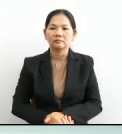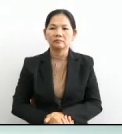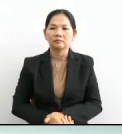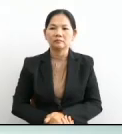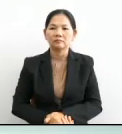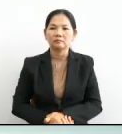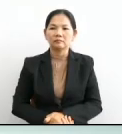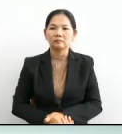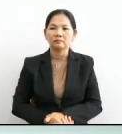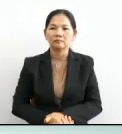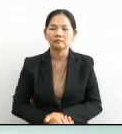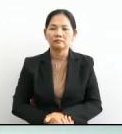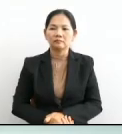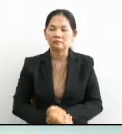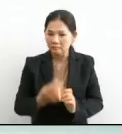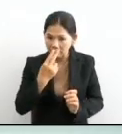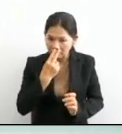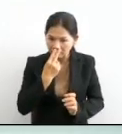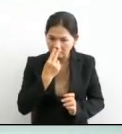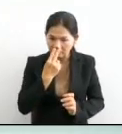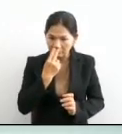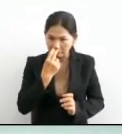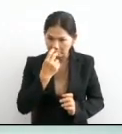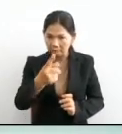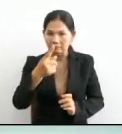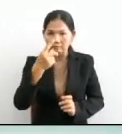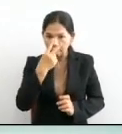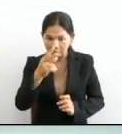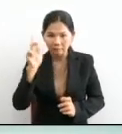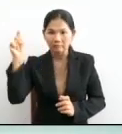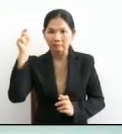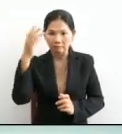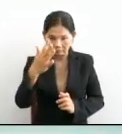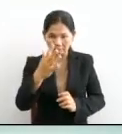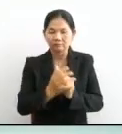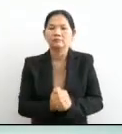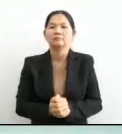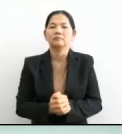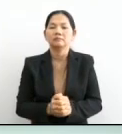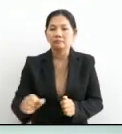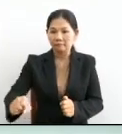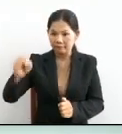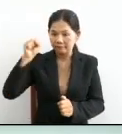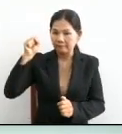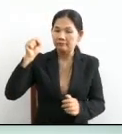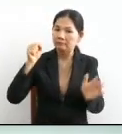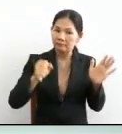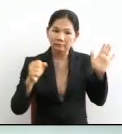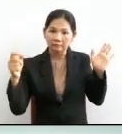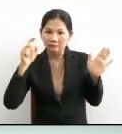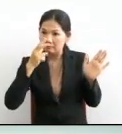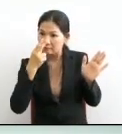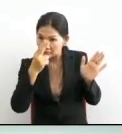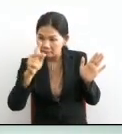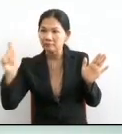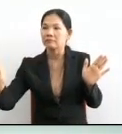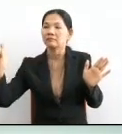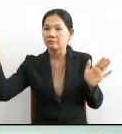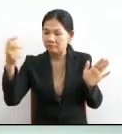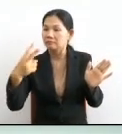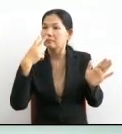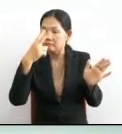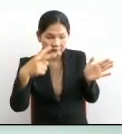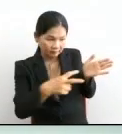chà lấy con mờ chà mớ chà rụt đà nè rú chà cầm bông tài cam nít nà con chà mớ con sẵn kết khuyên ai khá tớ